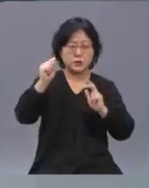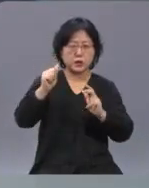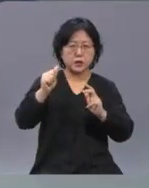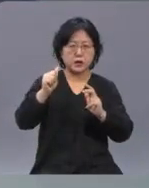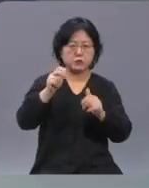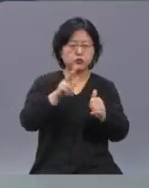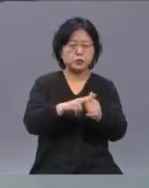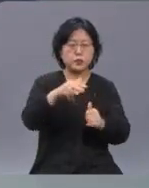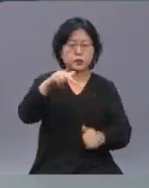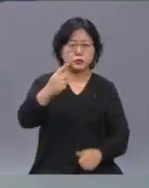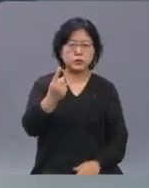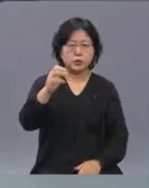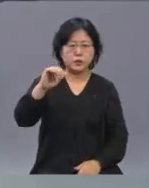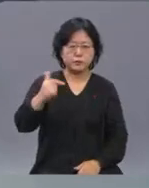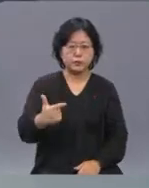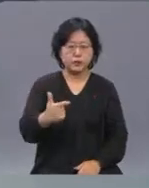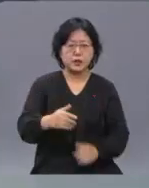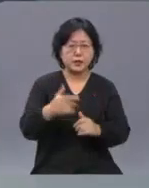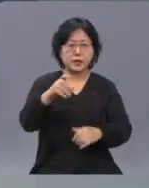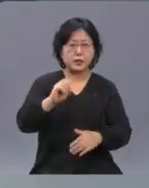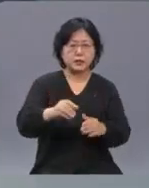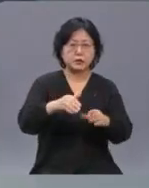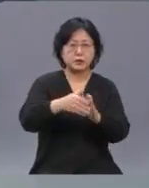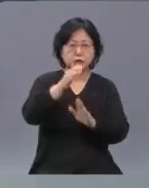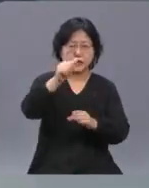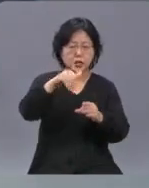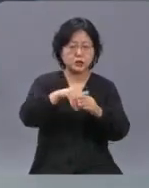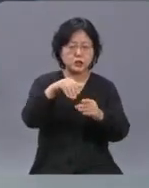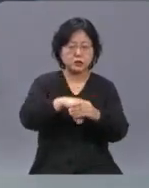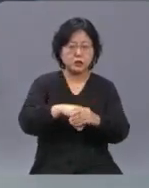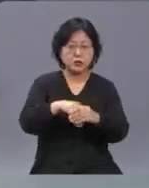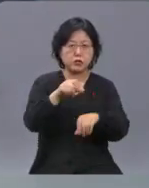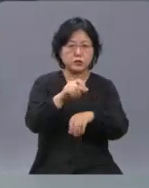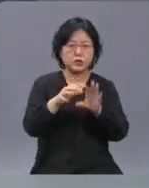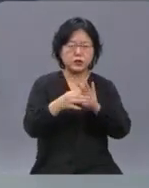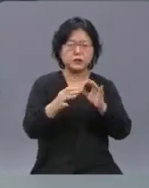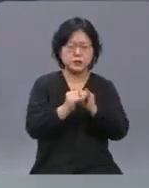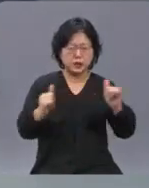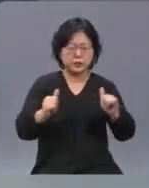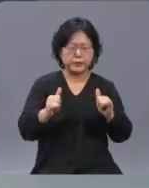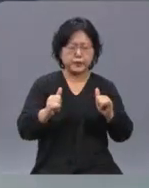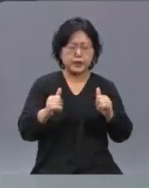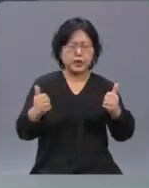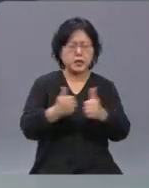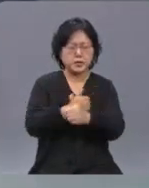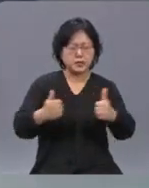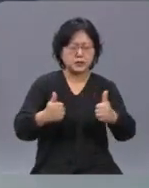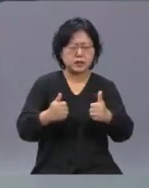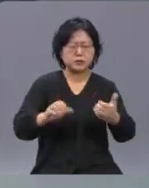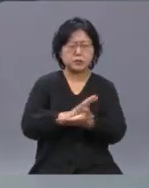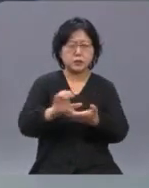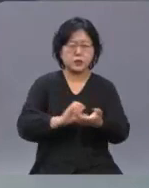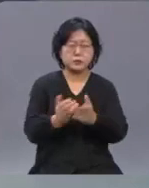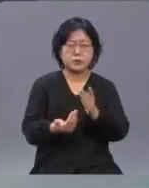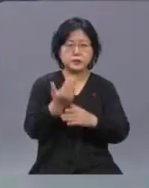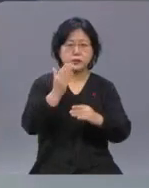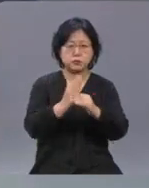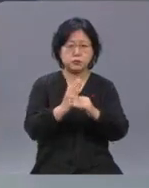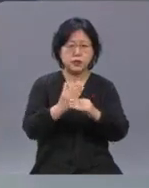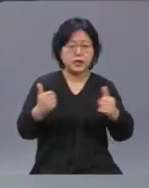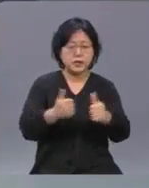조익문씨가 내정됐는데 강기정 시장의 선거 캠프 출신이어서 낙하산 인사 논란이 제기되었습니다